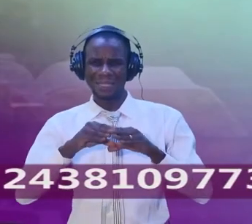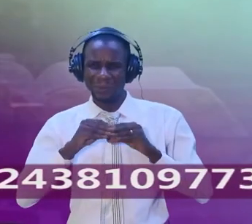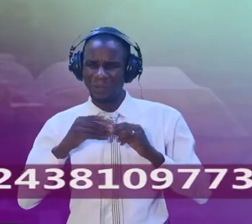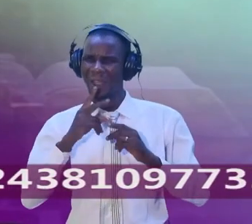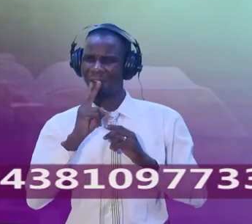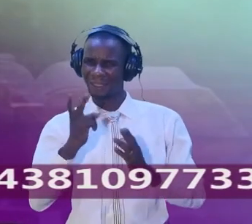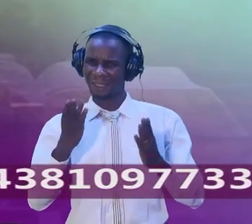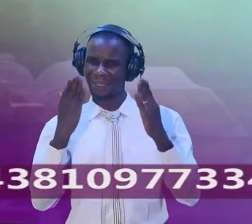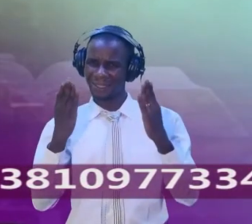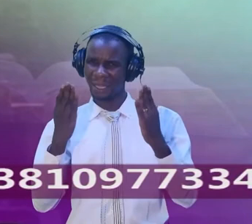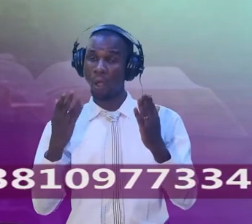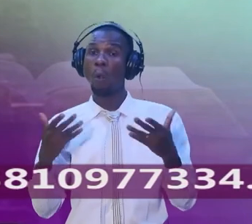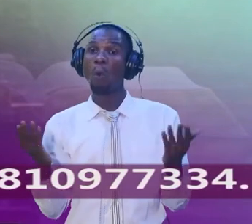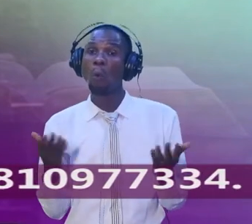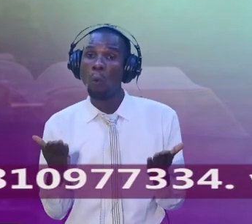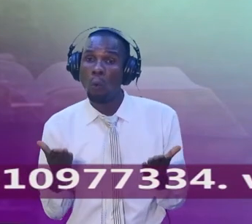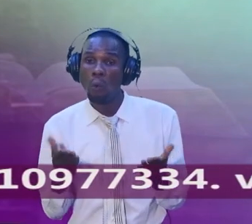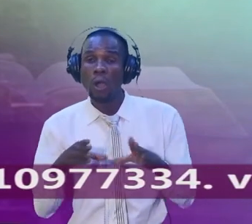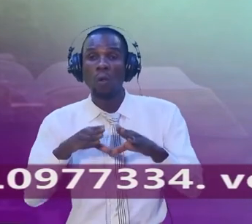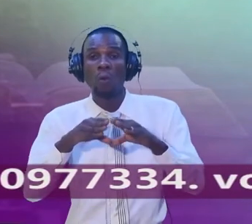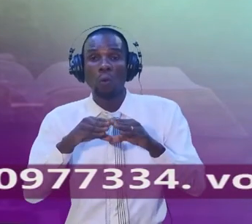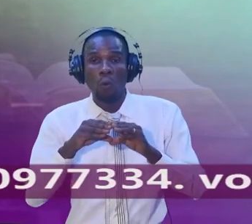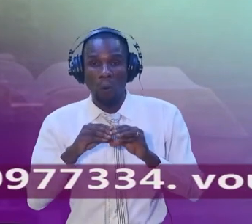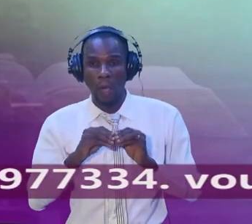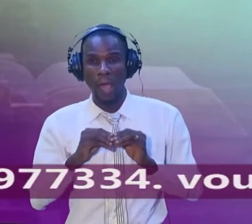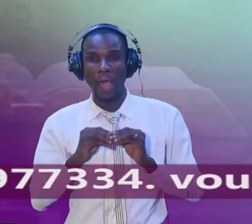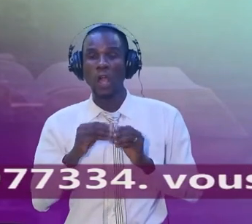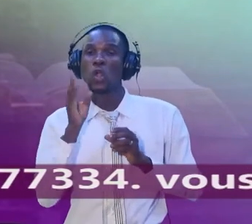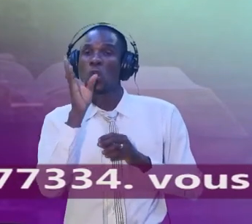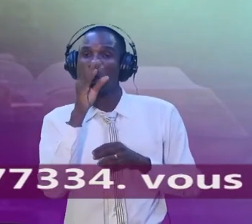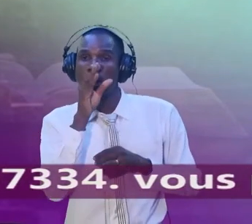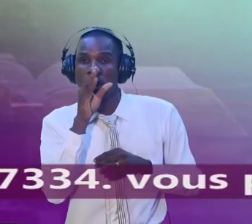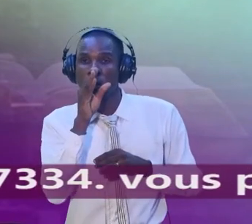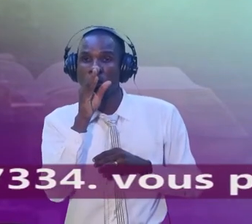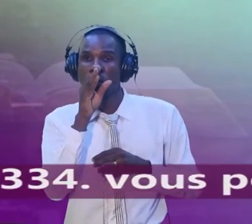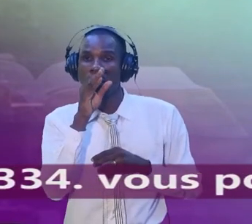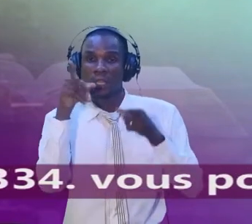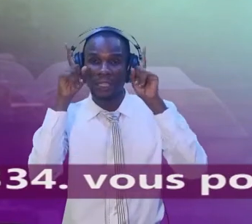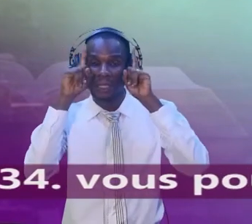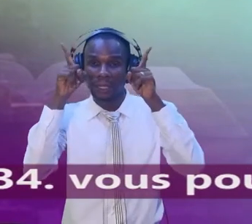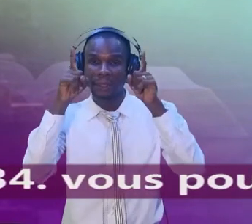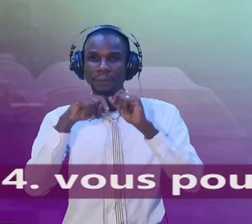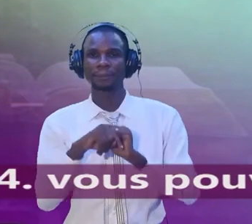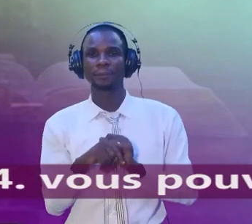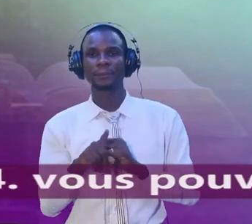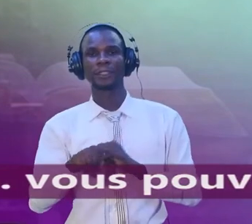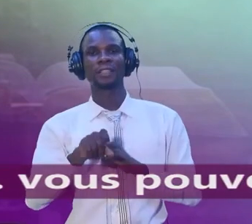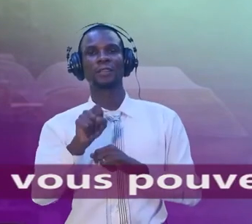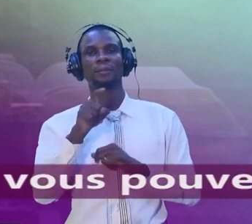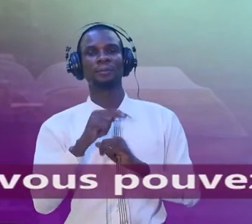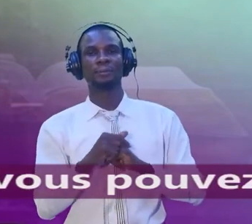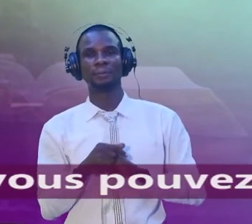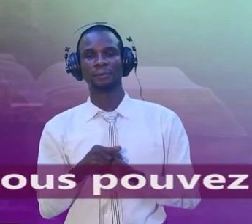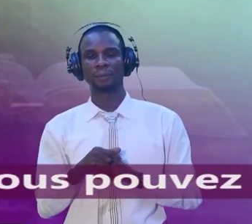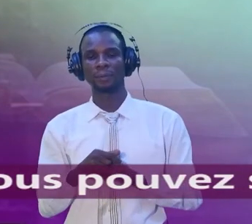Je, tutaamini ukweli kutoka kwa Mungu au tutakwenda kuamini uongo kutoka kwa